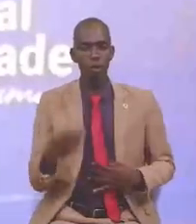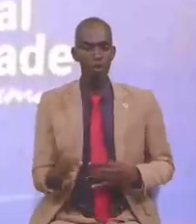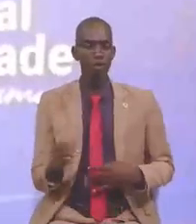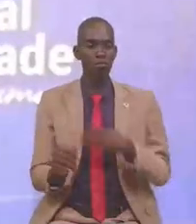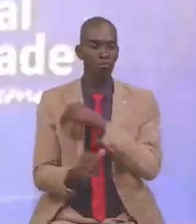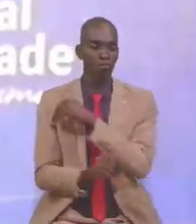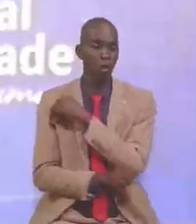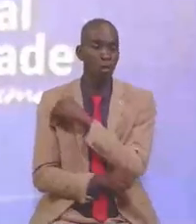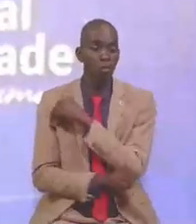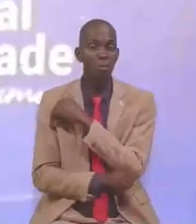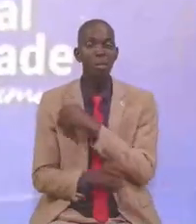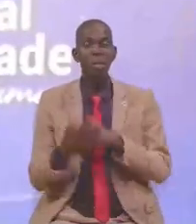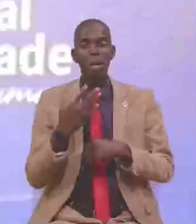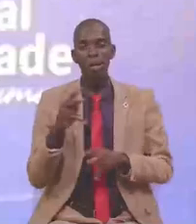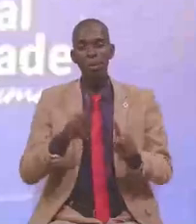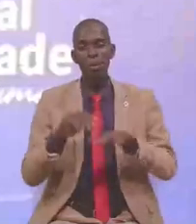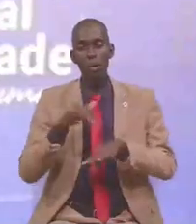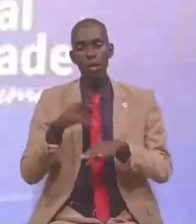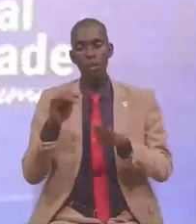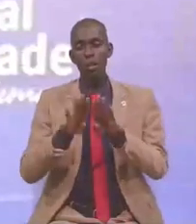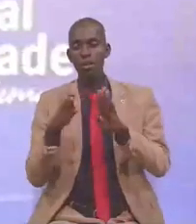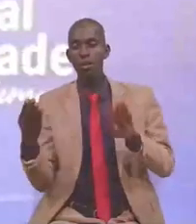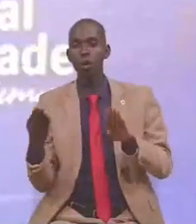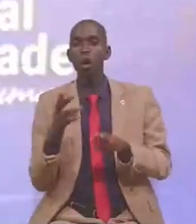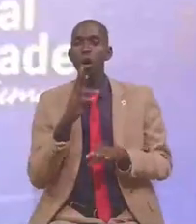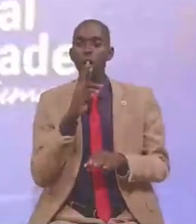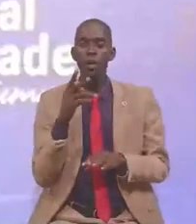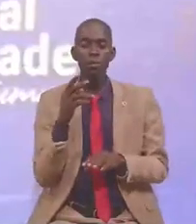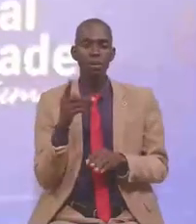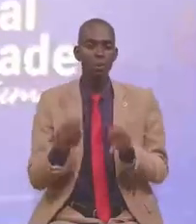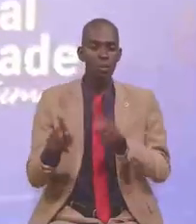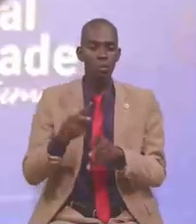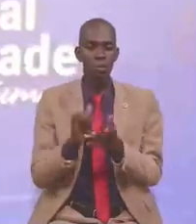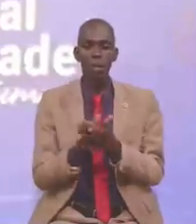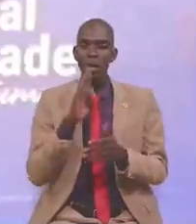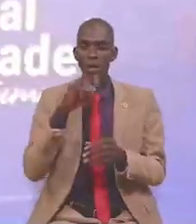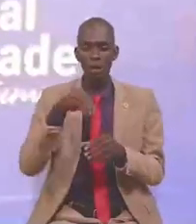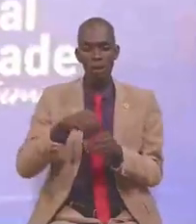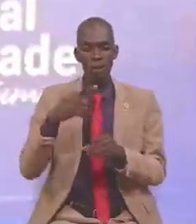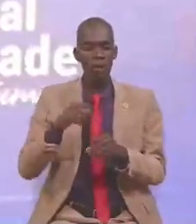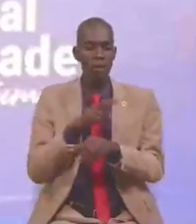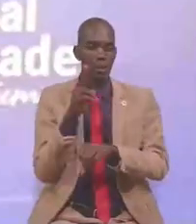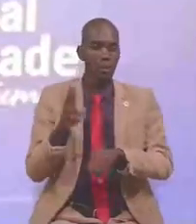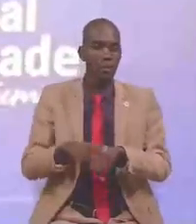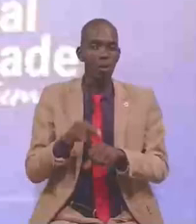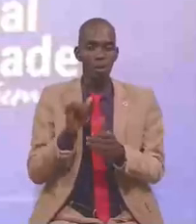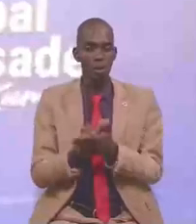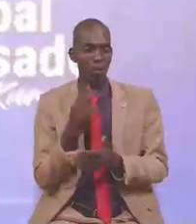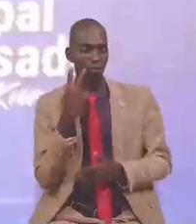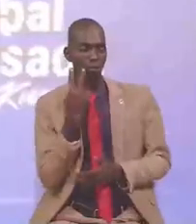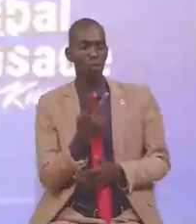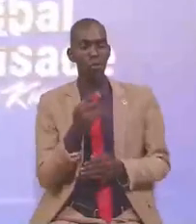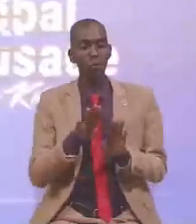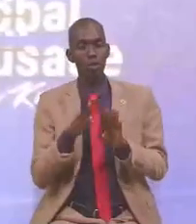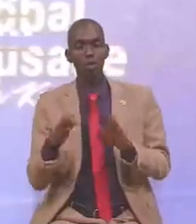porte, ceux qui sont dans la nation, qui ont vu la porte